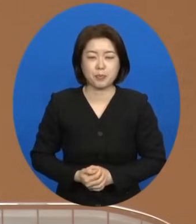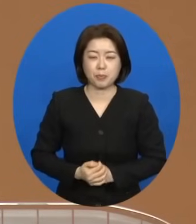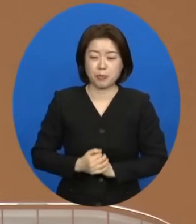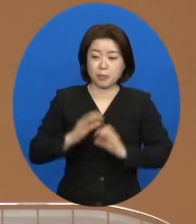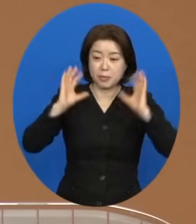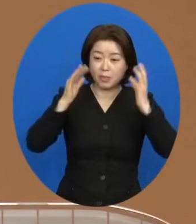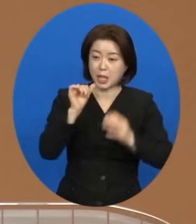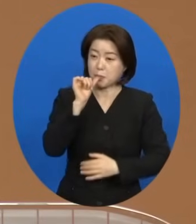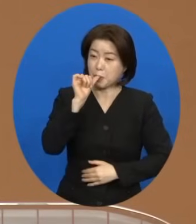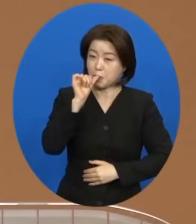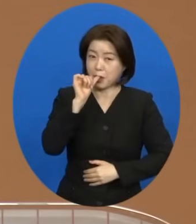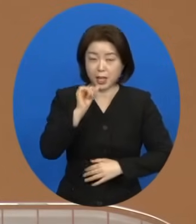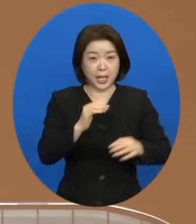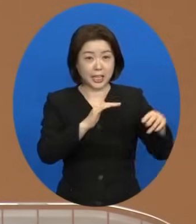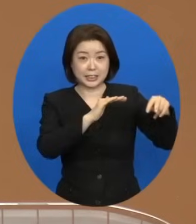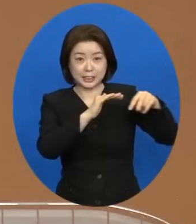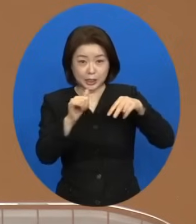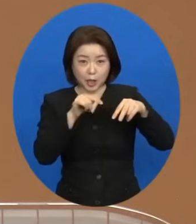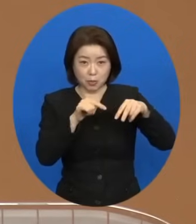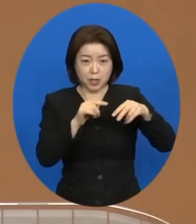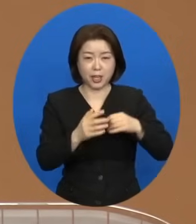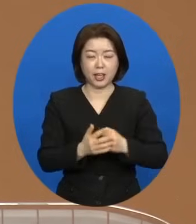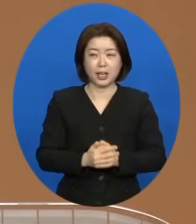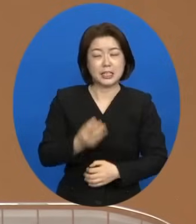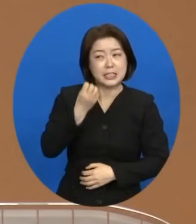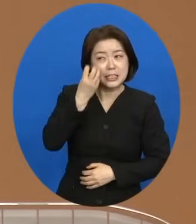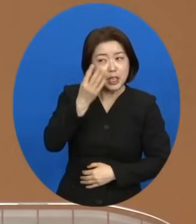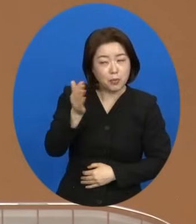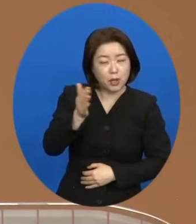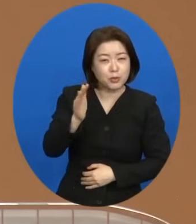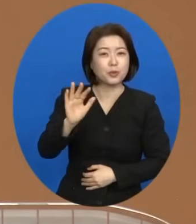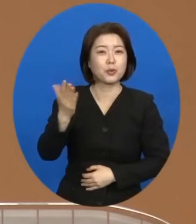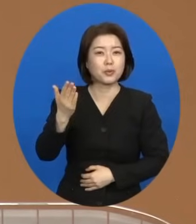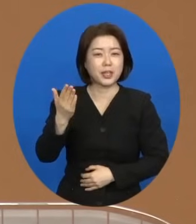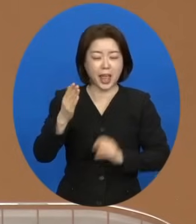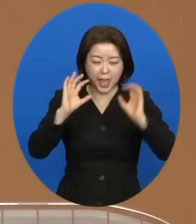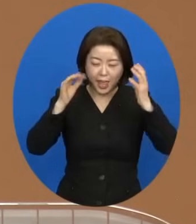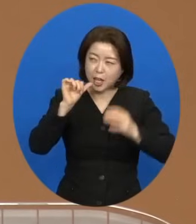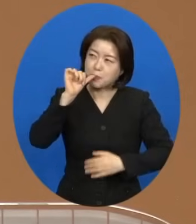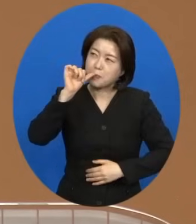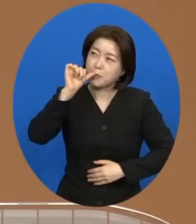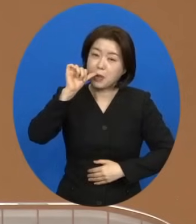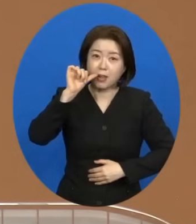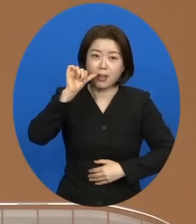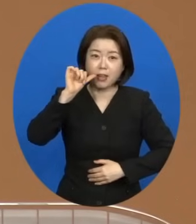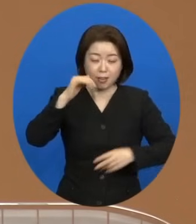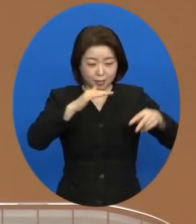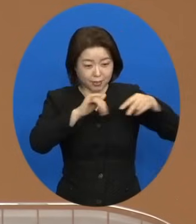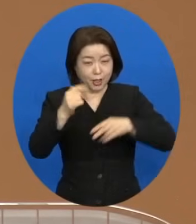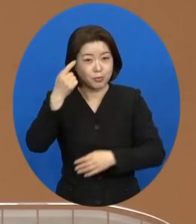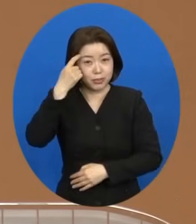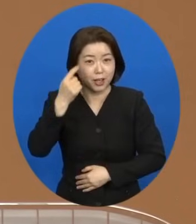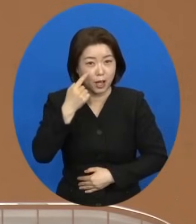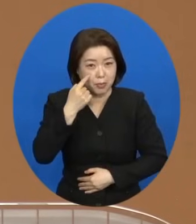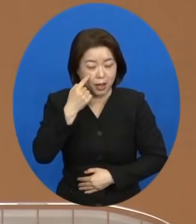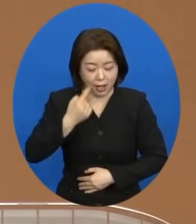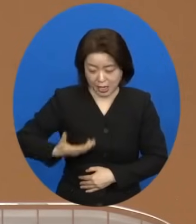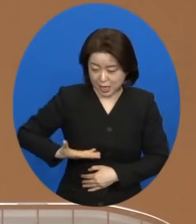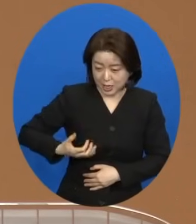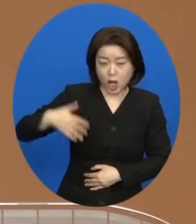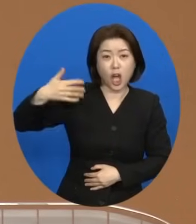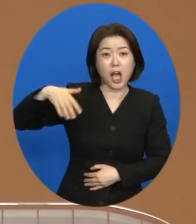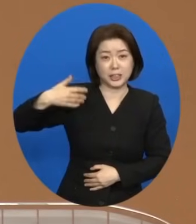사무엘입니다 세 3개월된 3개월된 사무엘을 한번 상상해 보세요 아직 젖을 떼지 못한